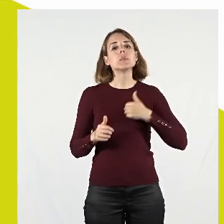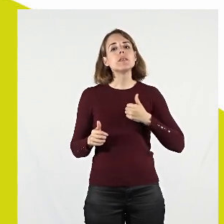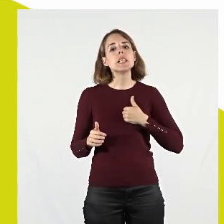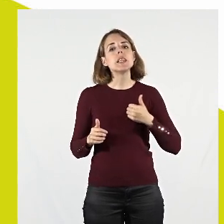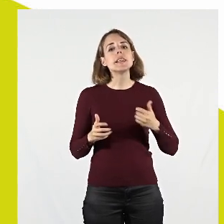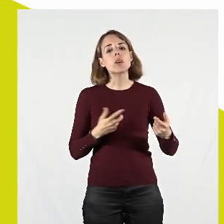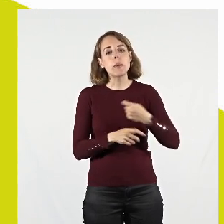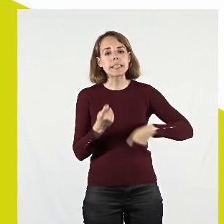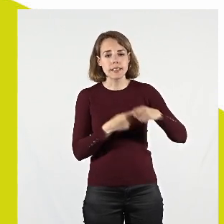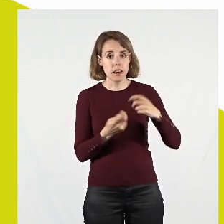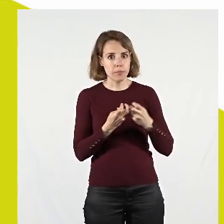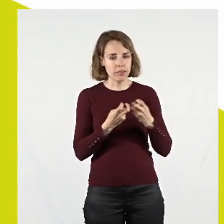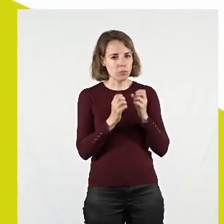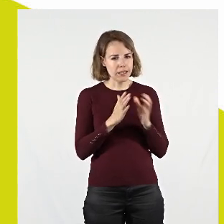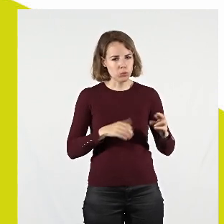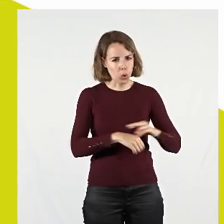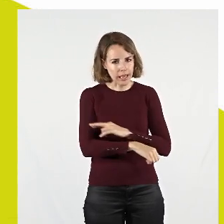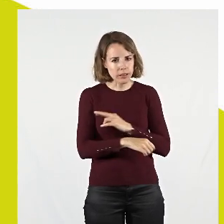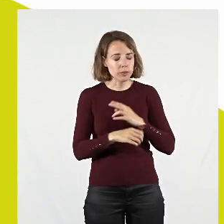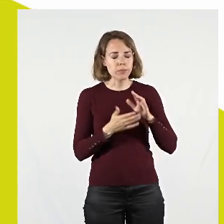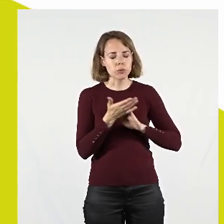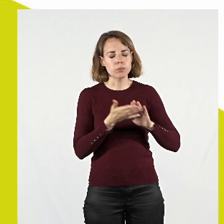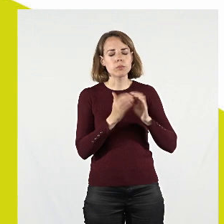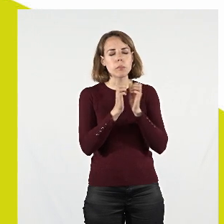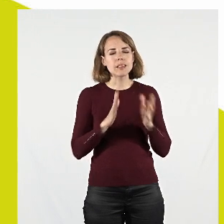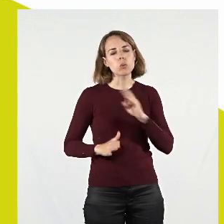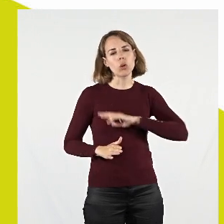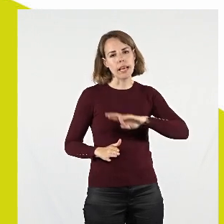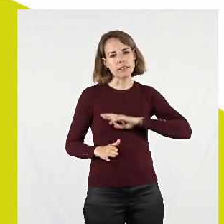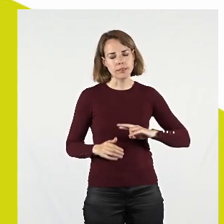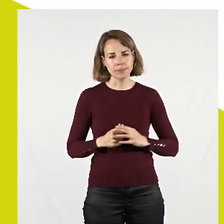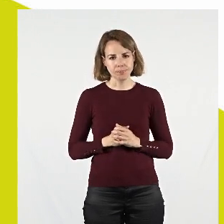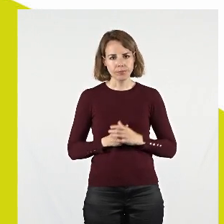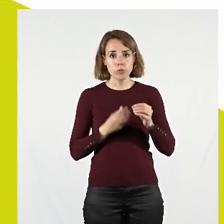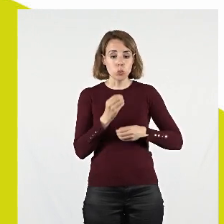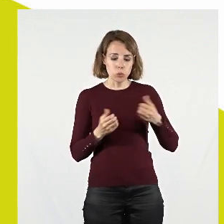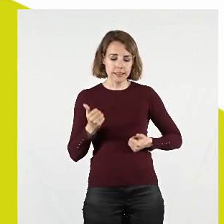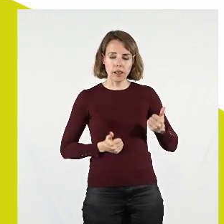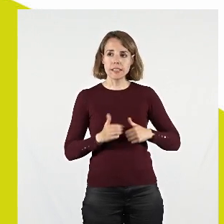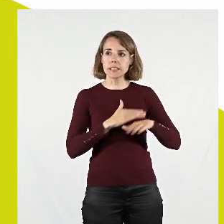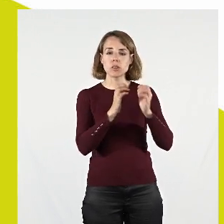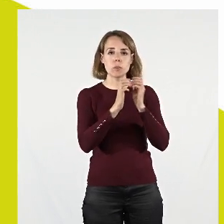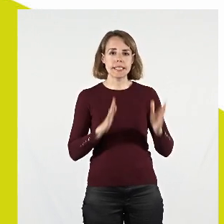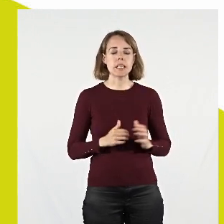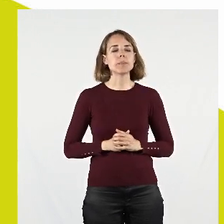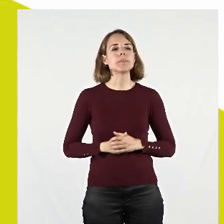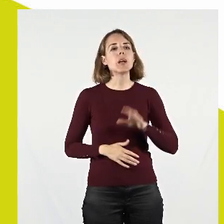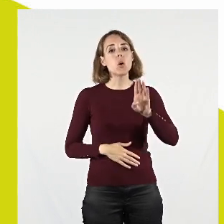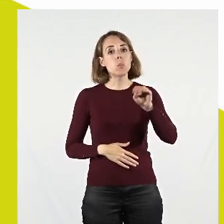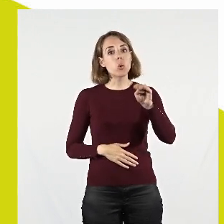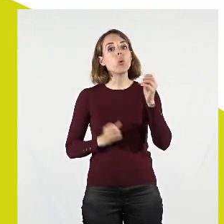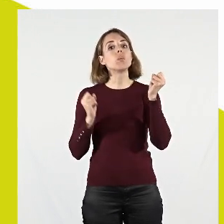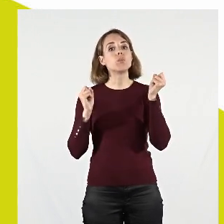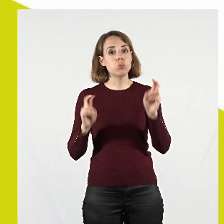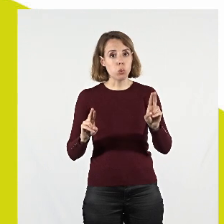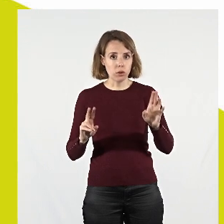ou le secteur des EHPAD privés de statut non lucratif et les services à domicile. Du côté des bleus, purement bleus, c'est les personnels titulaires